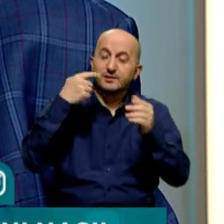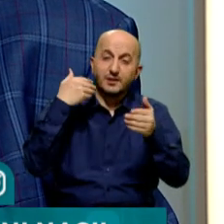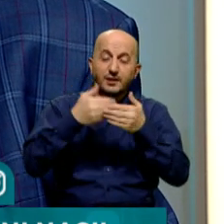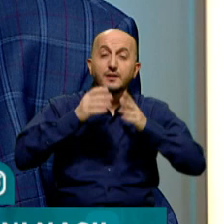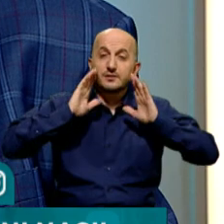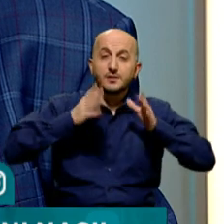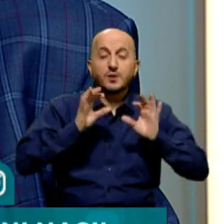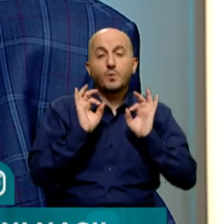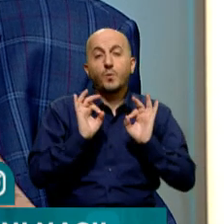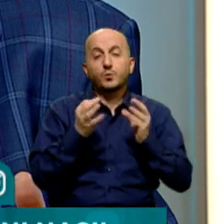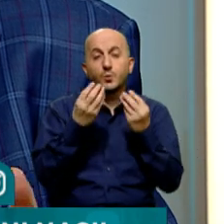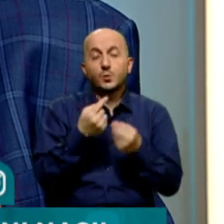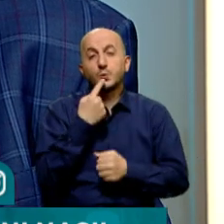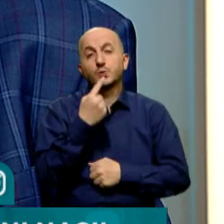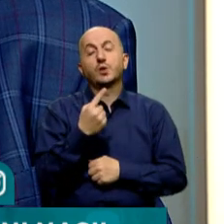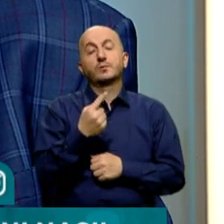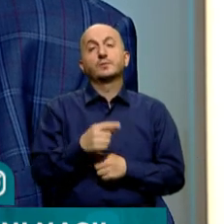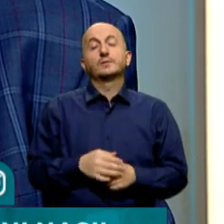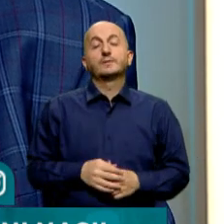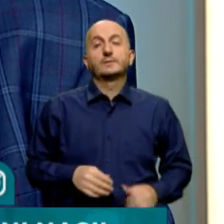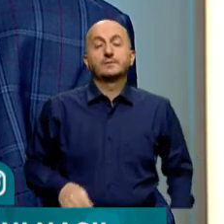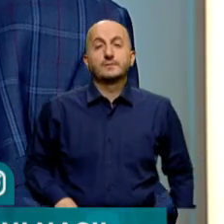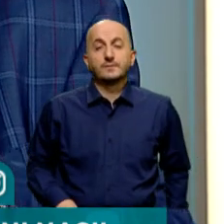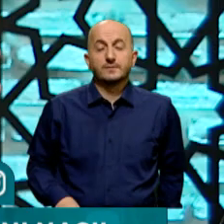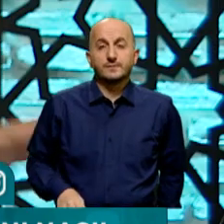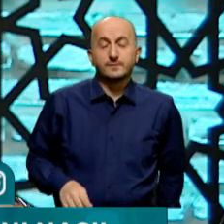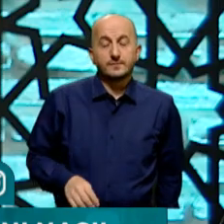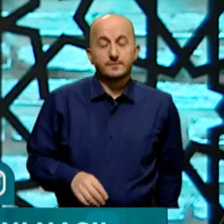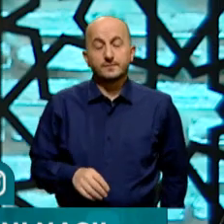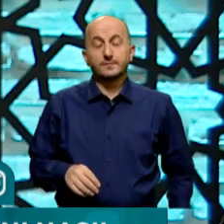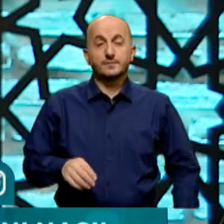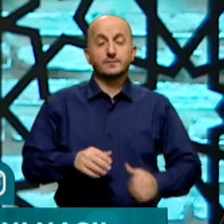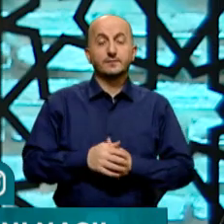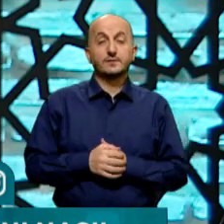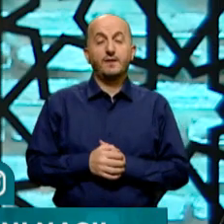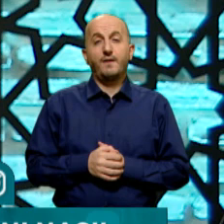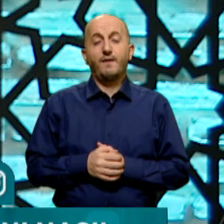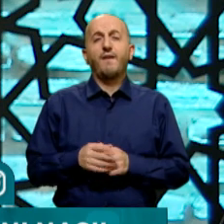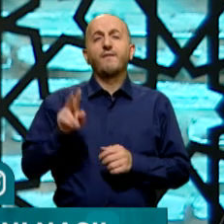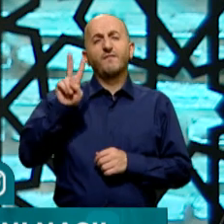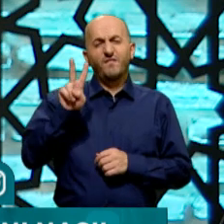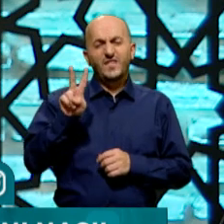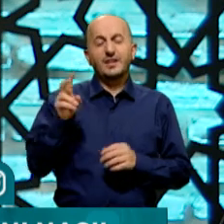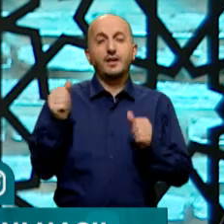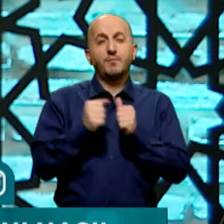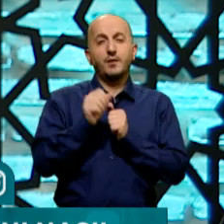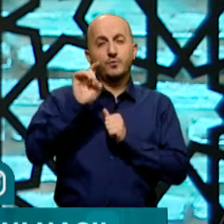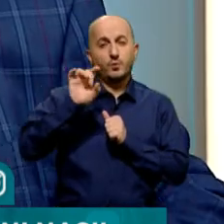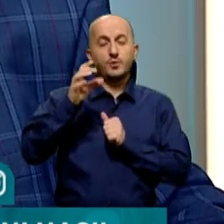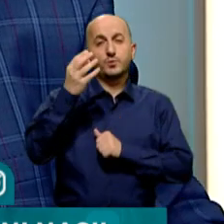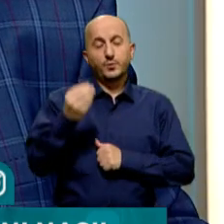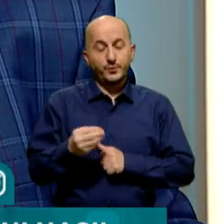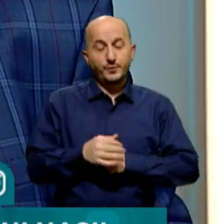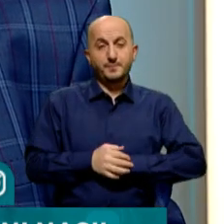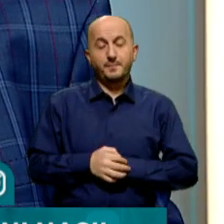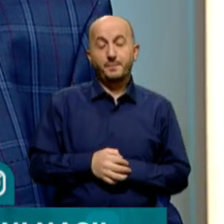mümkün olduğunu söylemişlerdir. Yani sadece teheccüdün mü hocam yoksa vitirle birlikte mi? Yok, vitirle beraber 15 oluyor orada. Aynen. Ha,